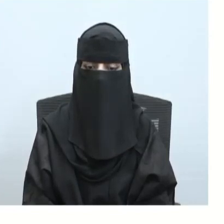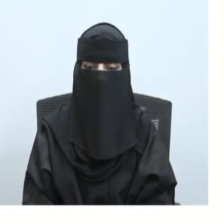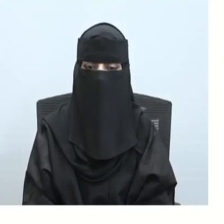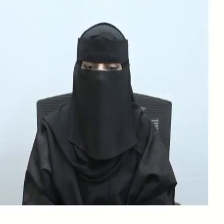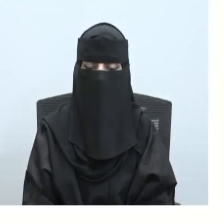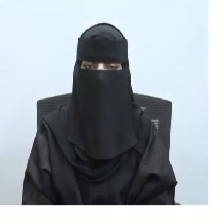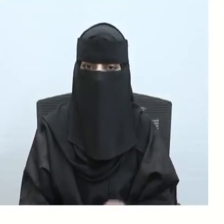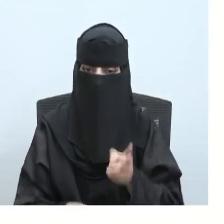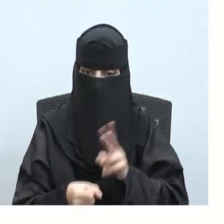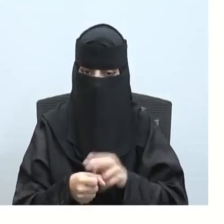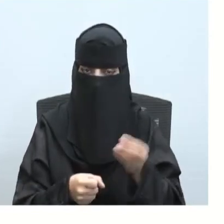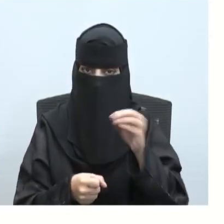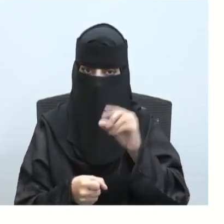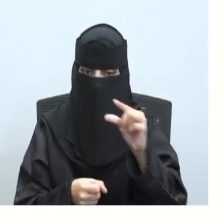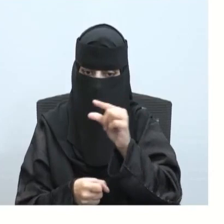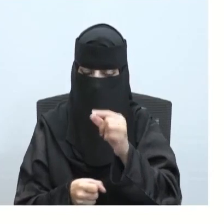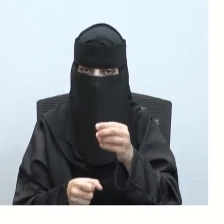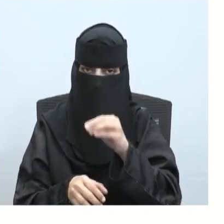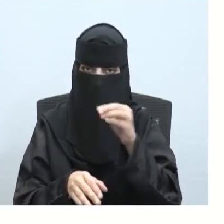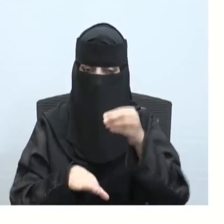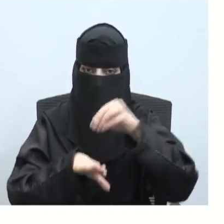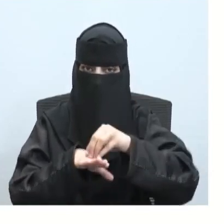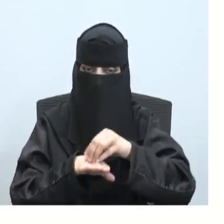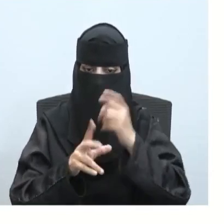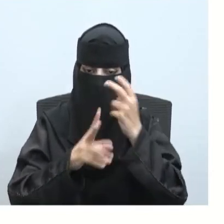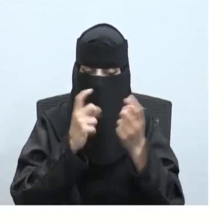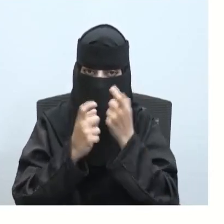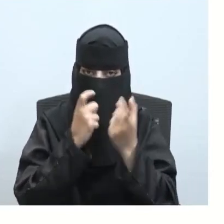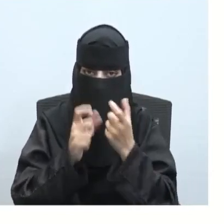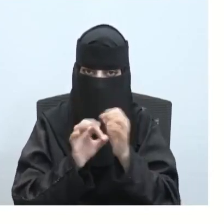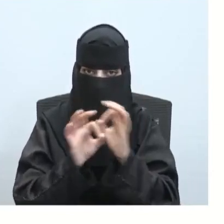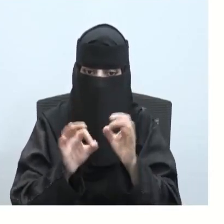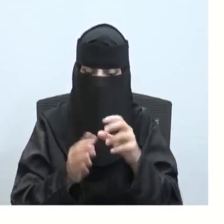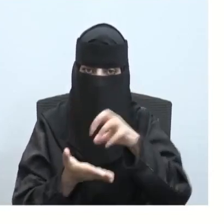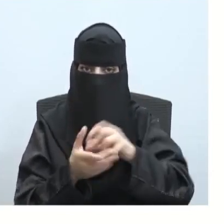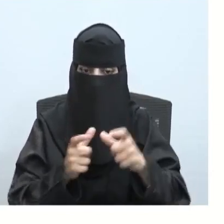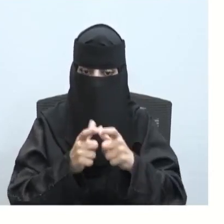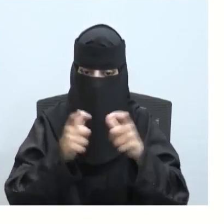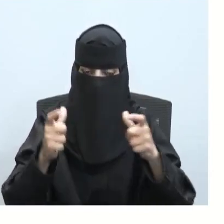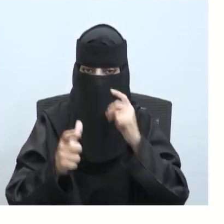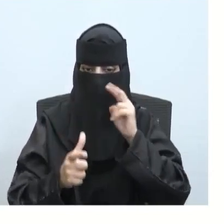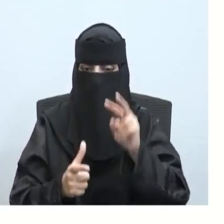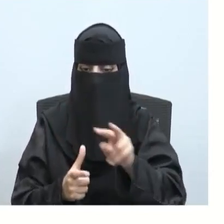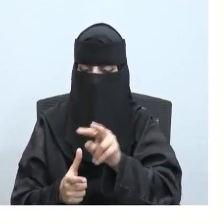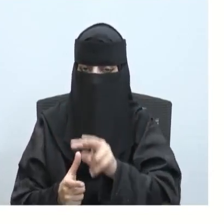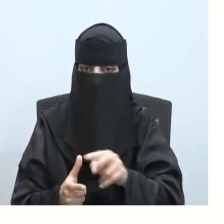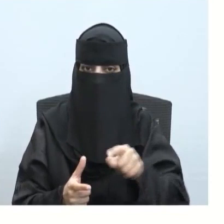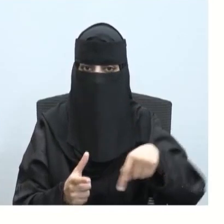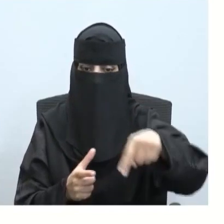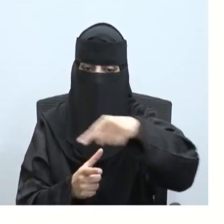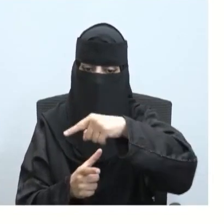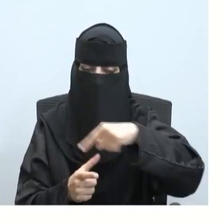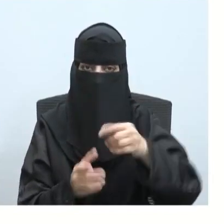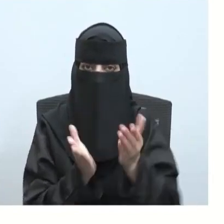إذن قمنا بإضافة عقدة مركبة التفتيش وقمنا بتوسيع دائرة منطقة الاستشعار لتقوم باستشعار مركبات